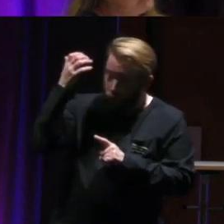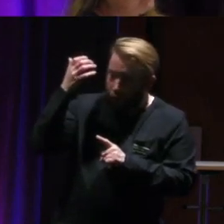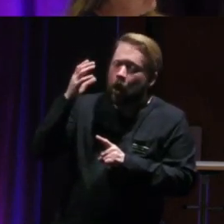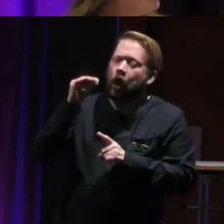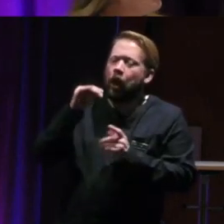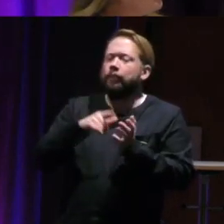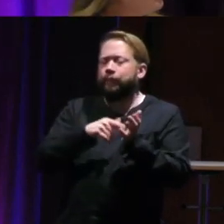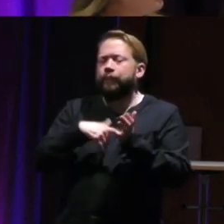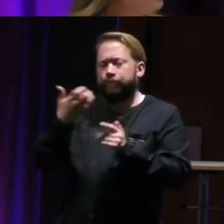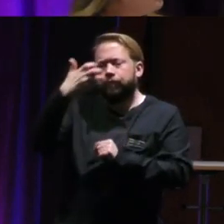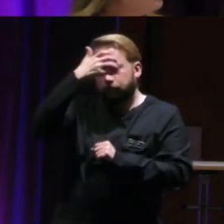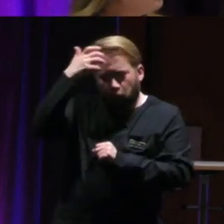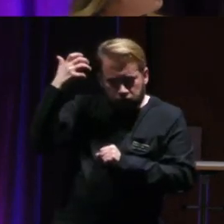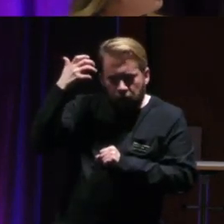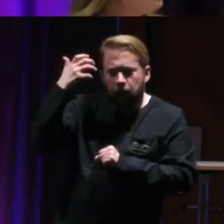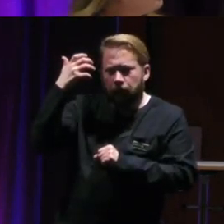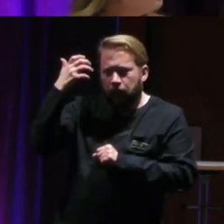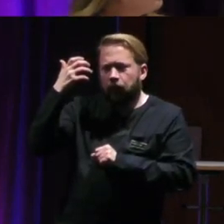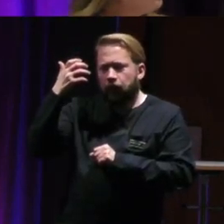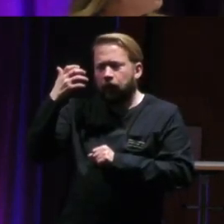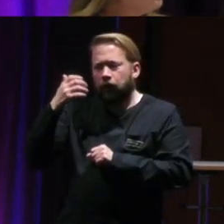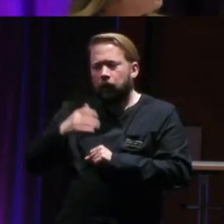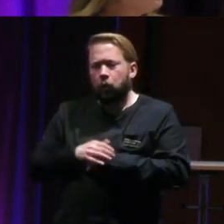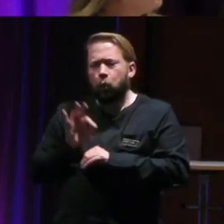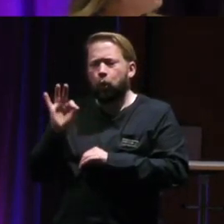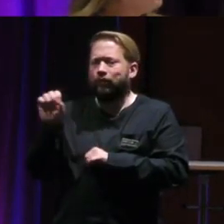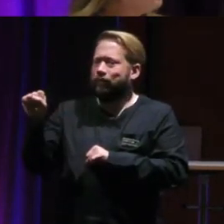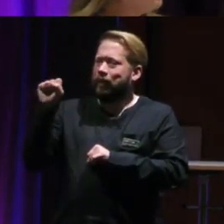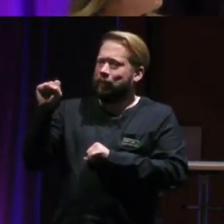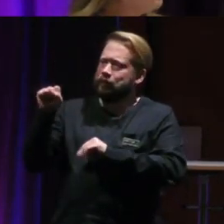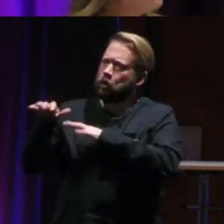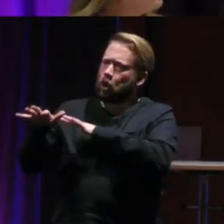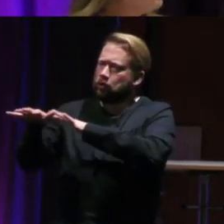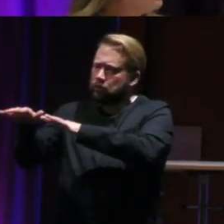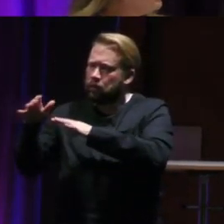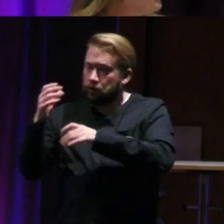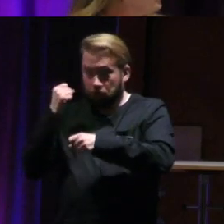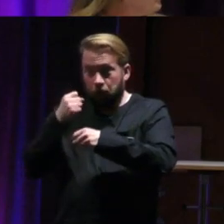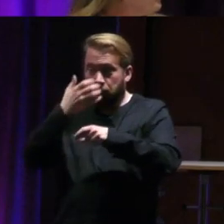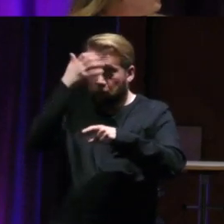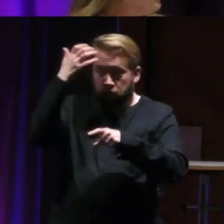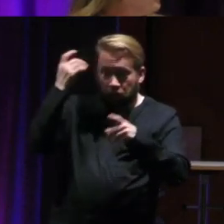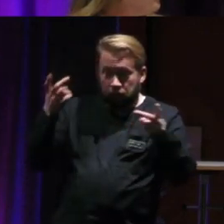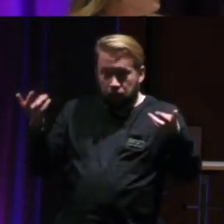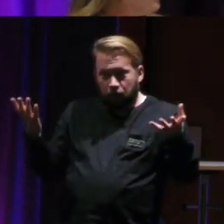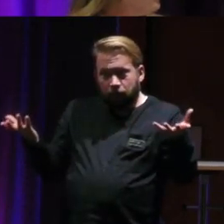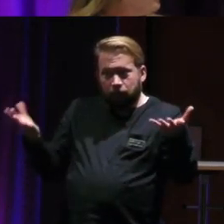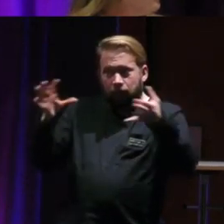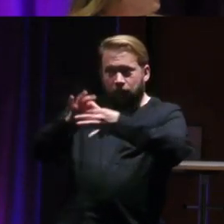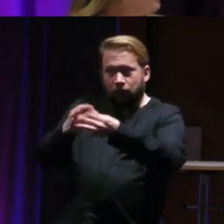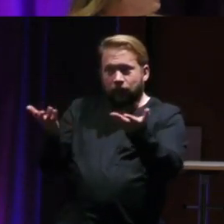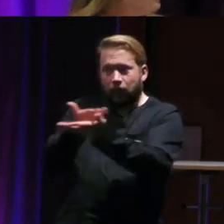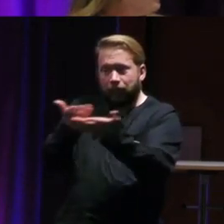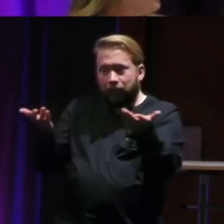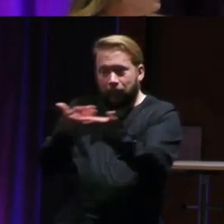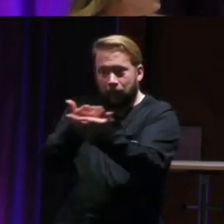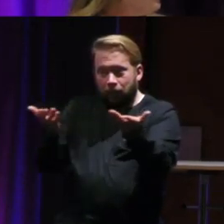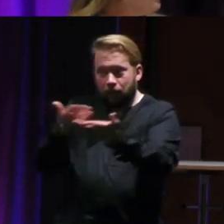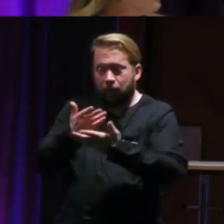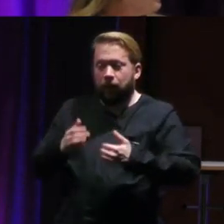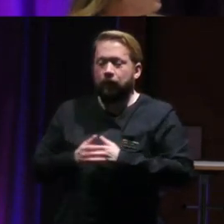есть, грубо говоря, сельскохозяйственные работники как-то объединяют свои усилия в протесте против системы